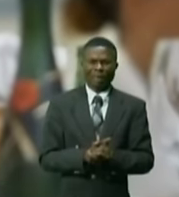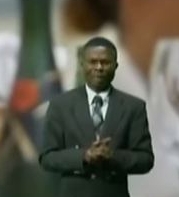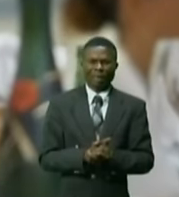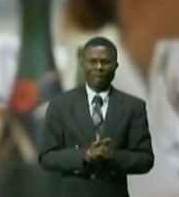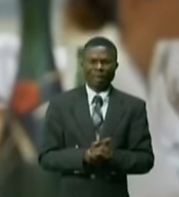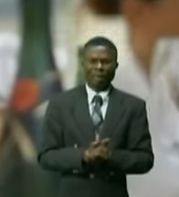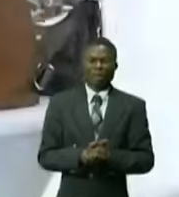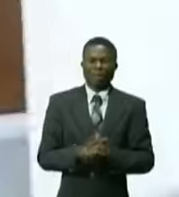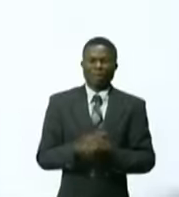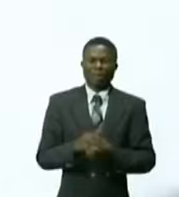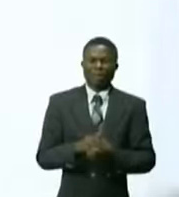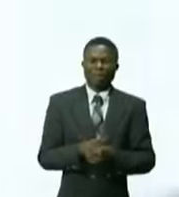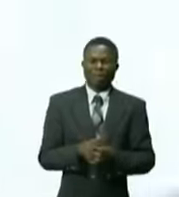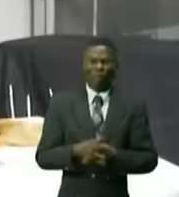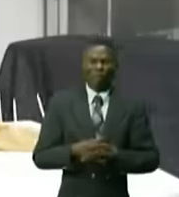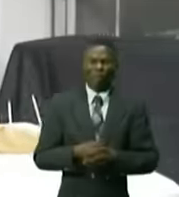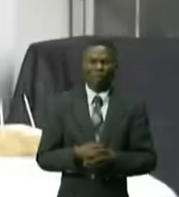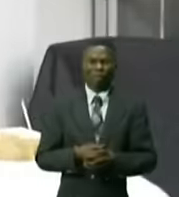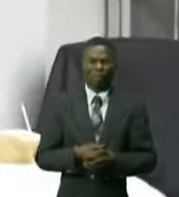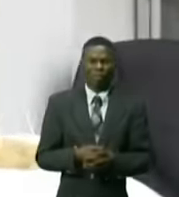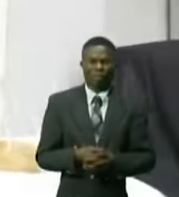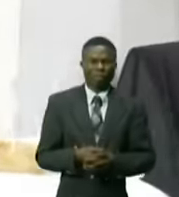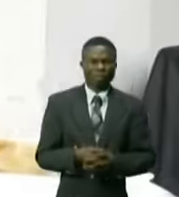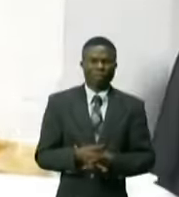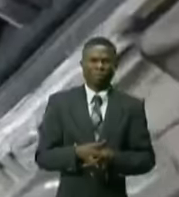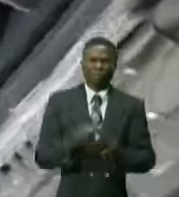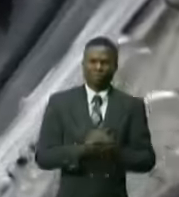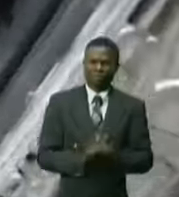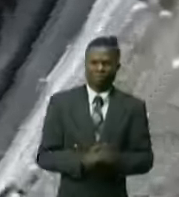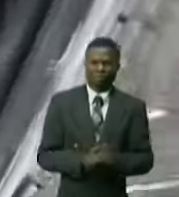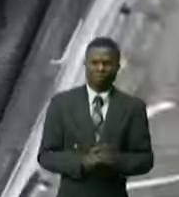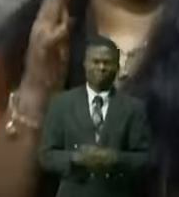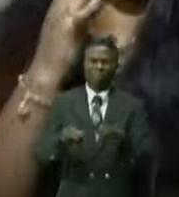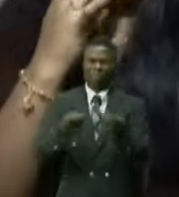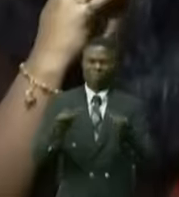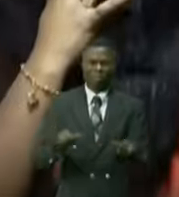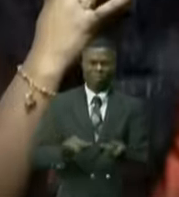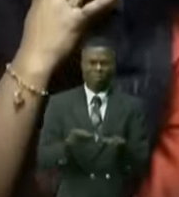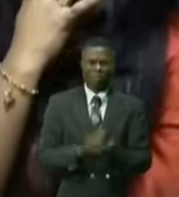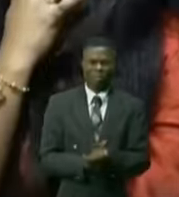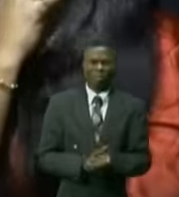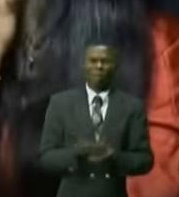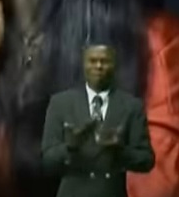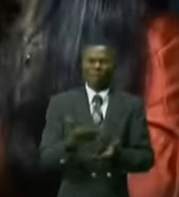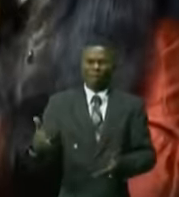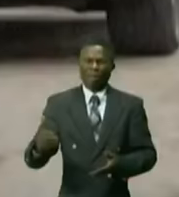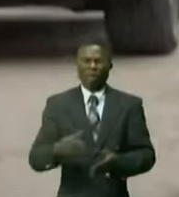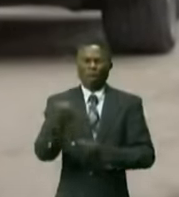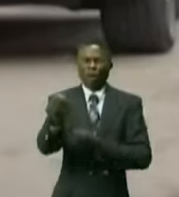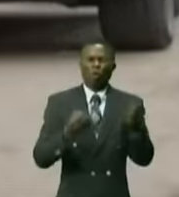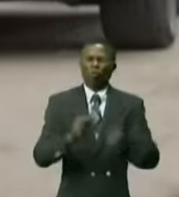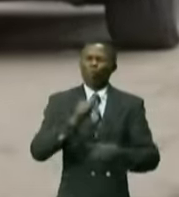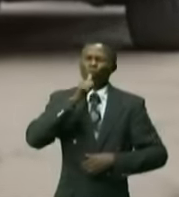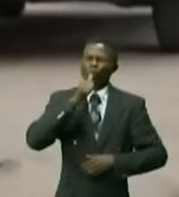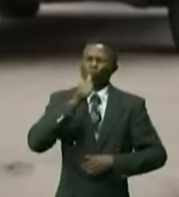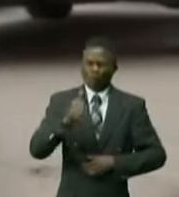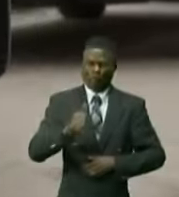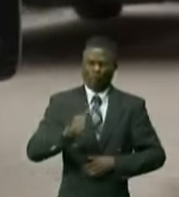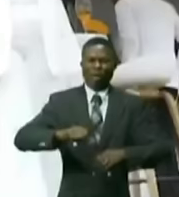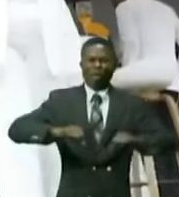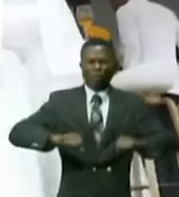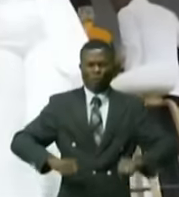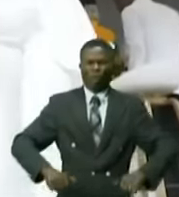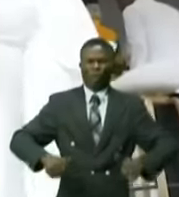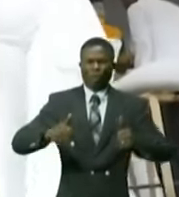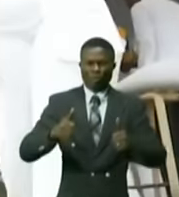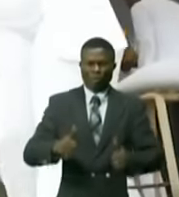l'invitation. Toutes les informations nécessaires, la classe, le confort, aussi la rapidité, fera de cette